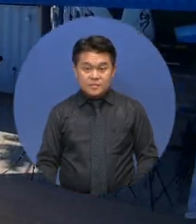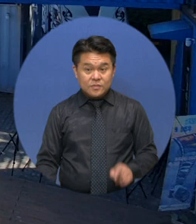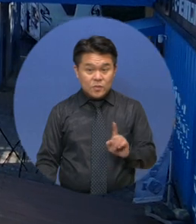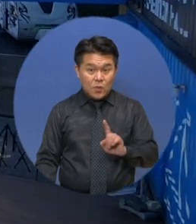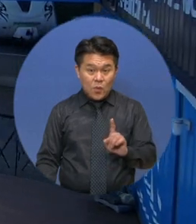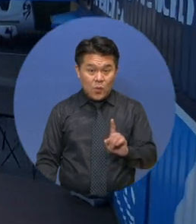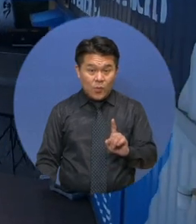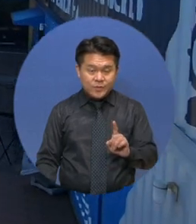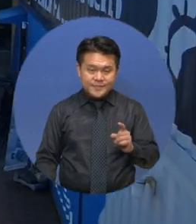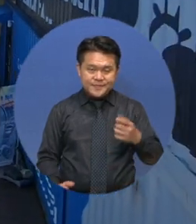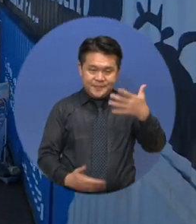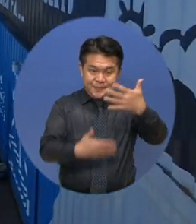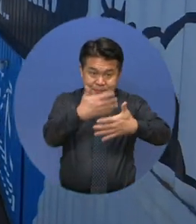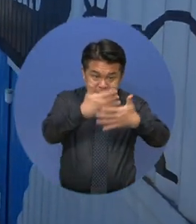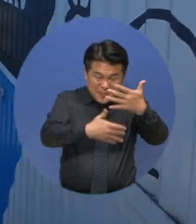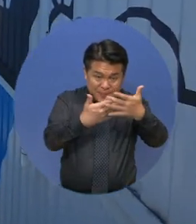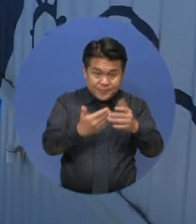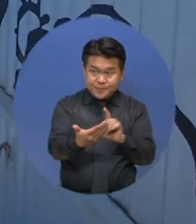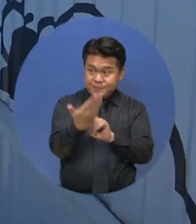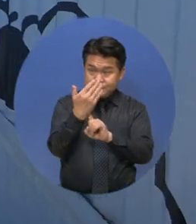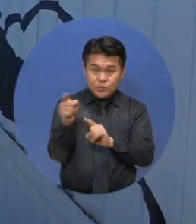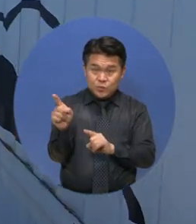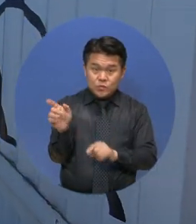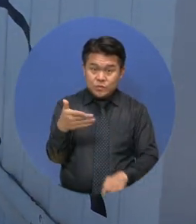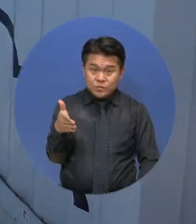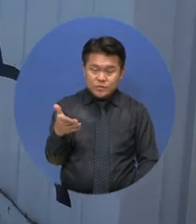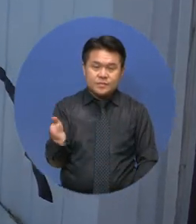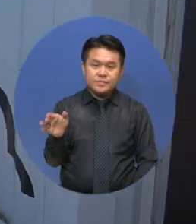이곳은 영상이나 전시품이 있지는 않았지만